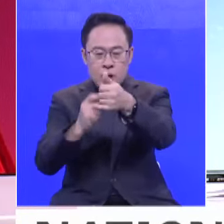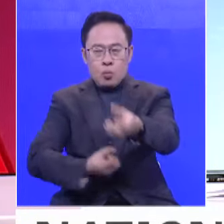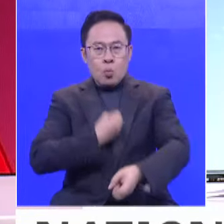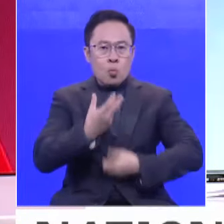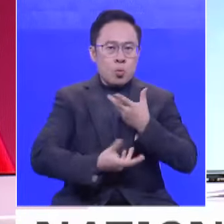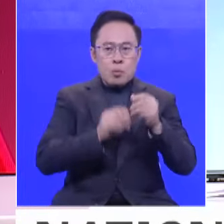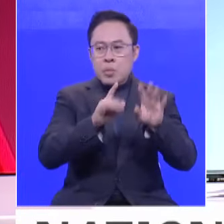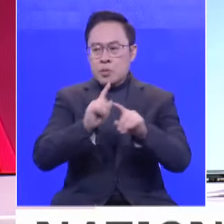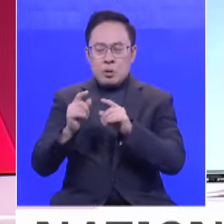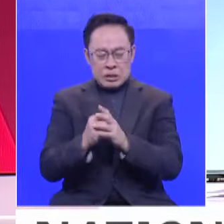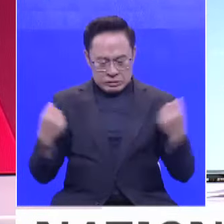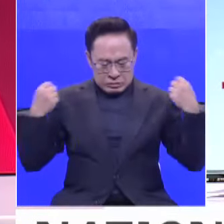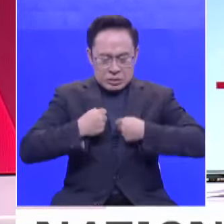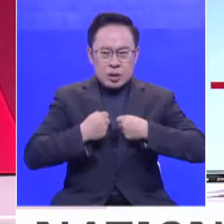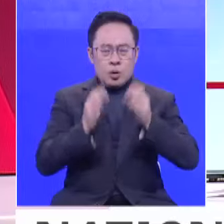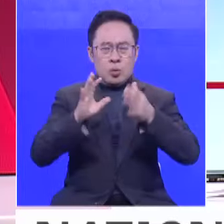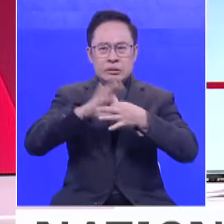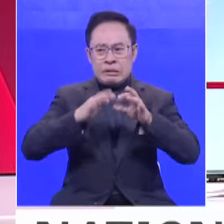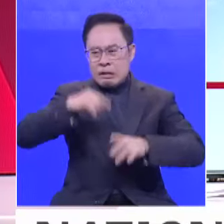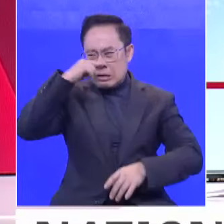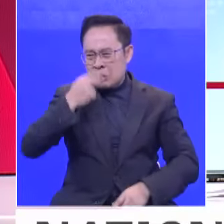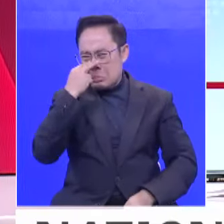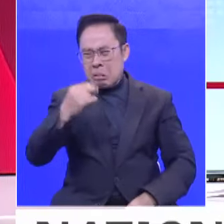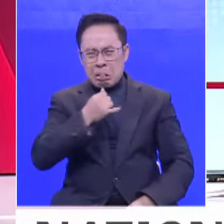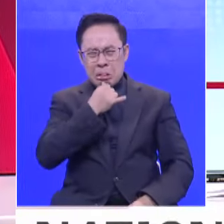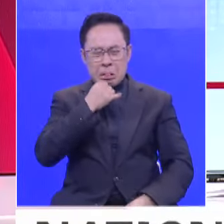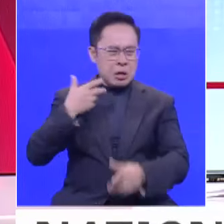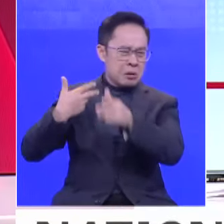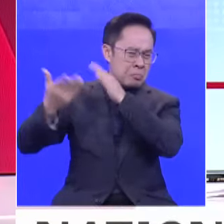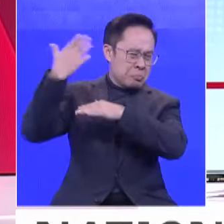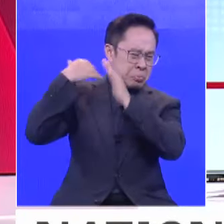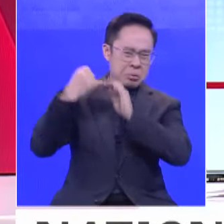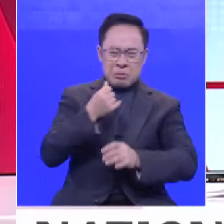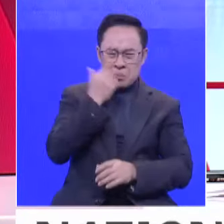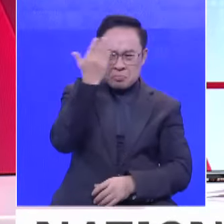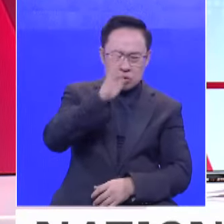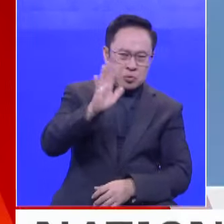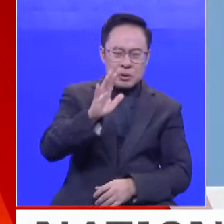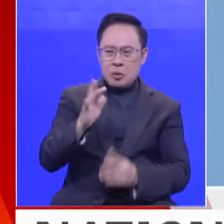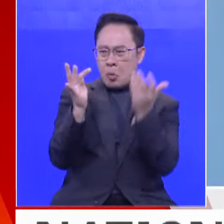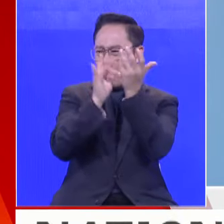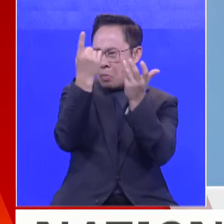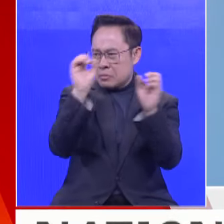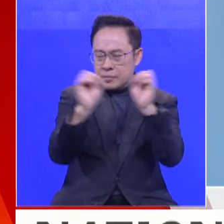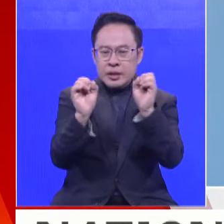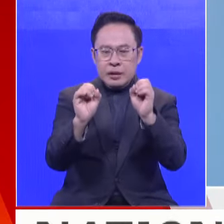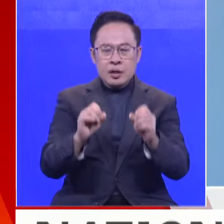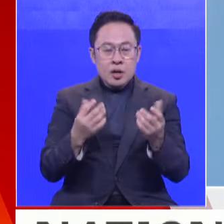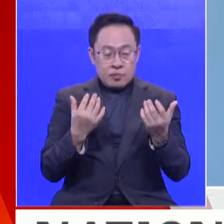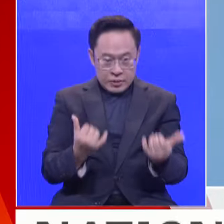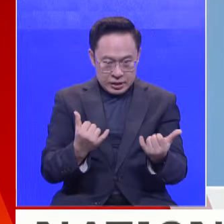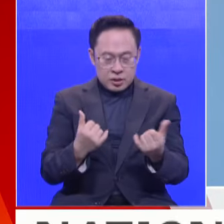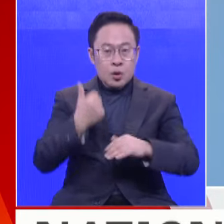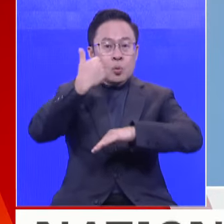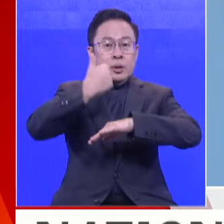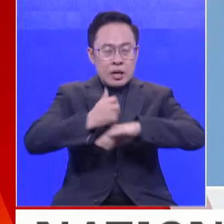กันหลายคนมากมีการนำภาพขึ้นมาล้อเลียนกันในโซเชียลเยอะมากเลยนะคะคุณเสริมศักดิ์นะคะก็เป็นรัฐมนตรีว่าการกระทรวงการท่องเ